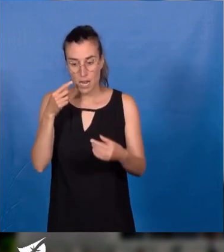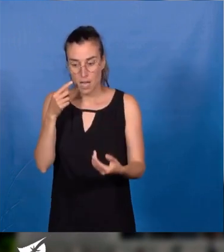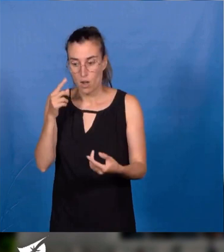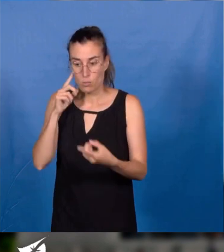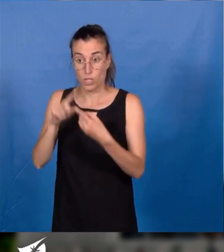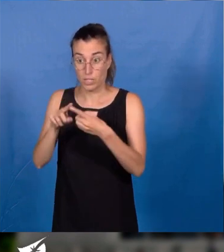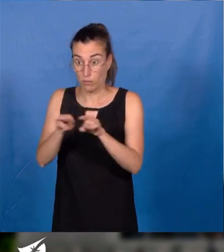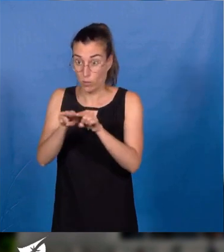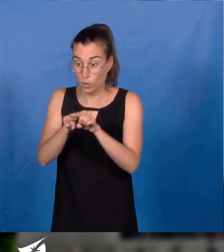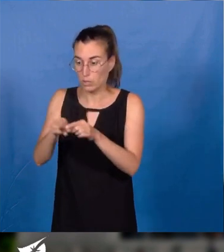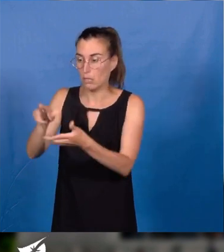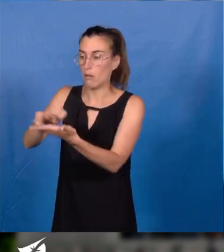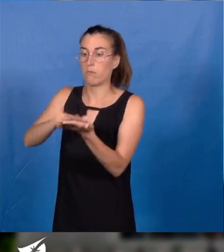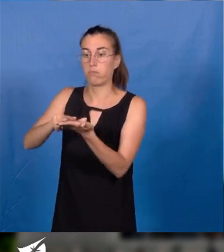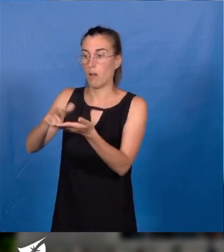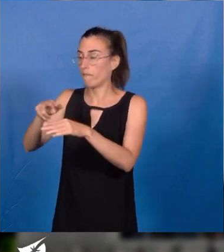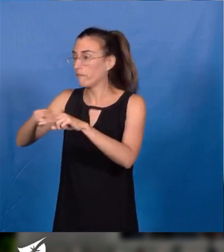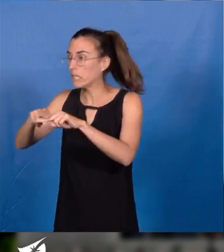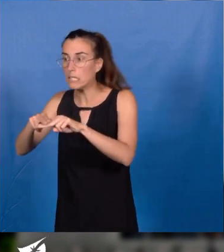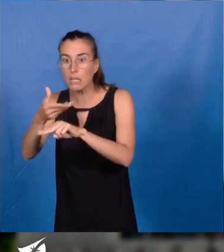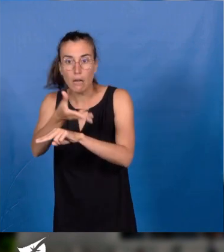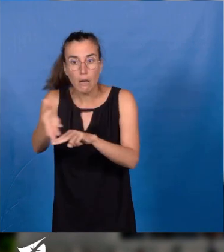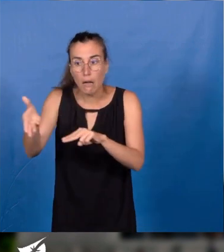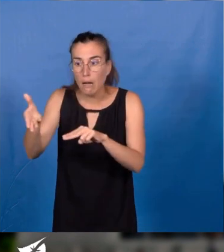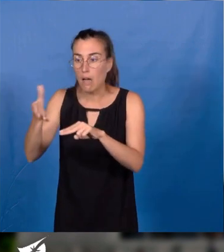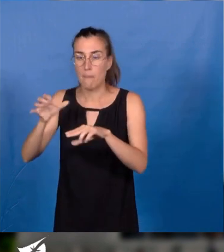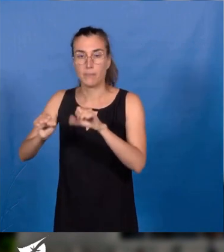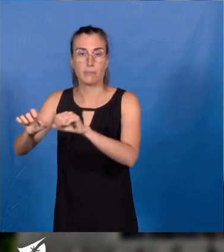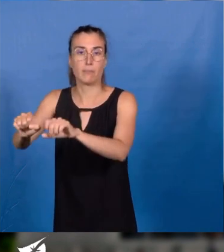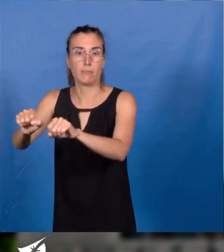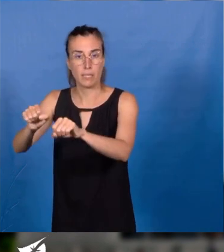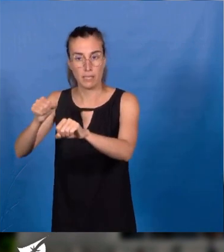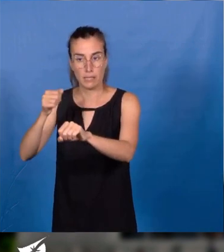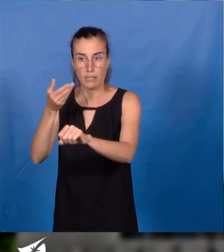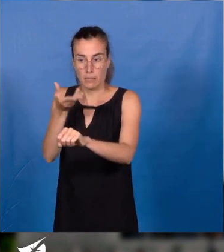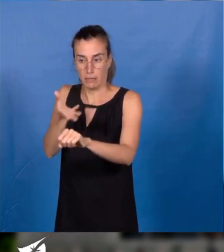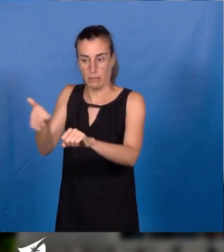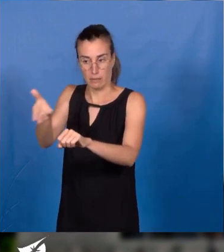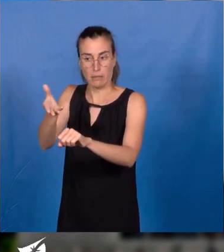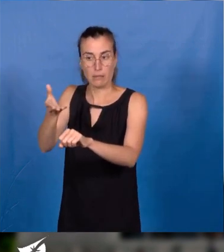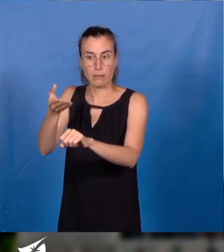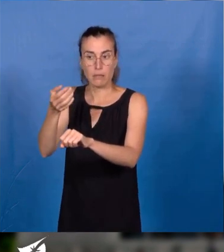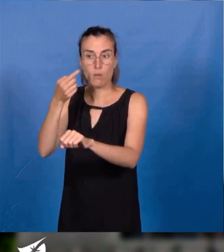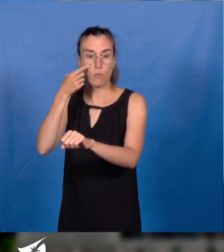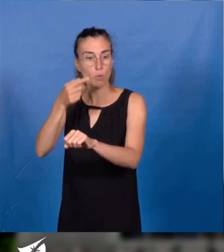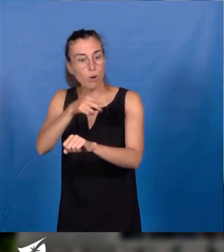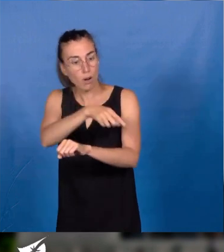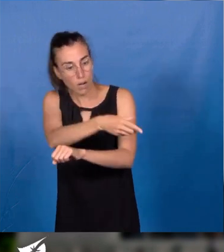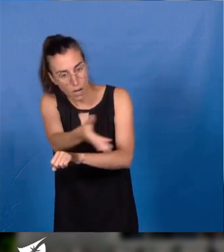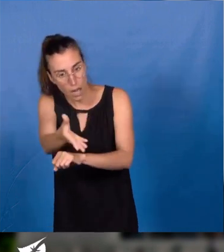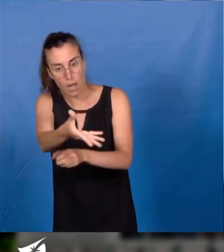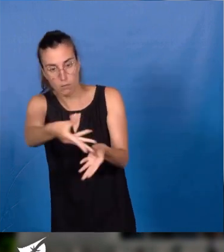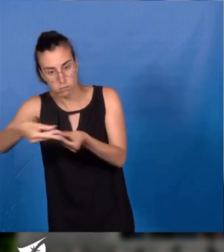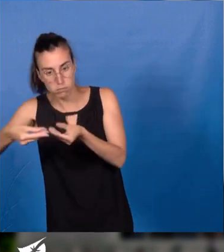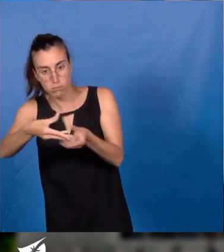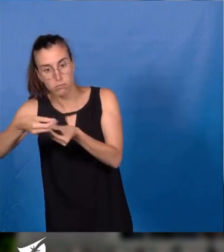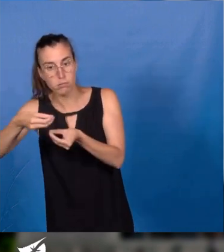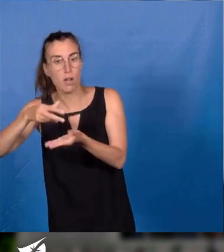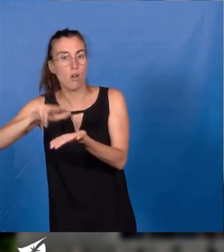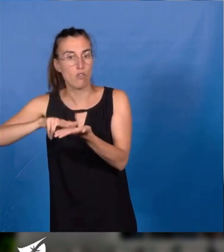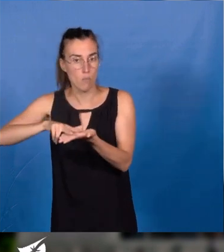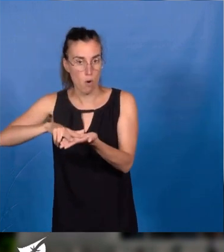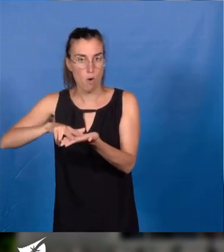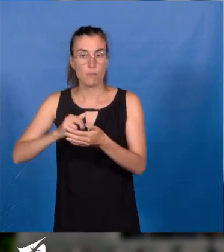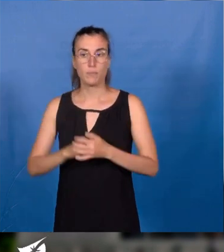des locaux, des bureaux inutilisés pour le logement et l'hébergement. C'est le travail